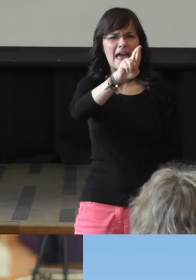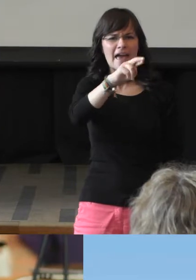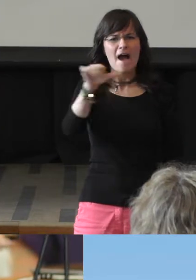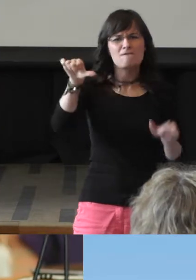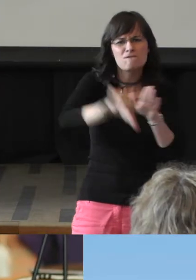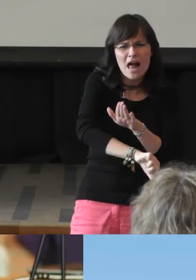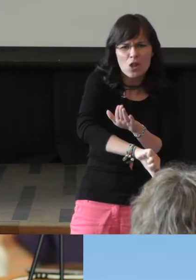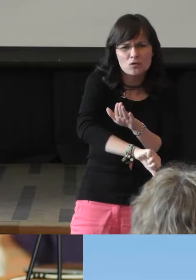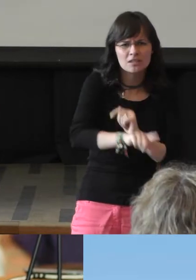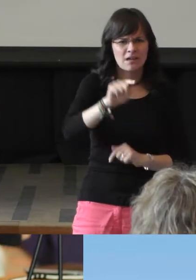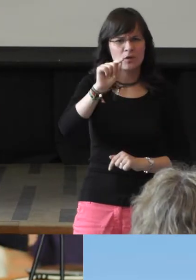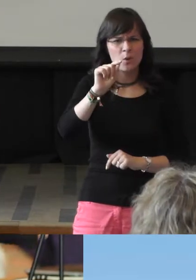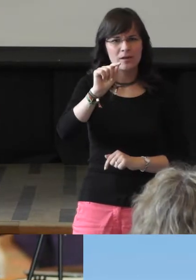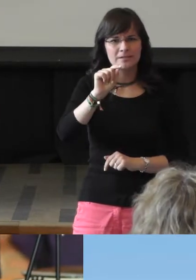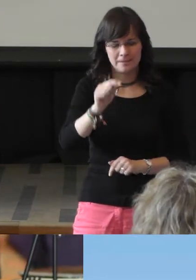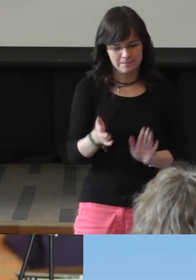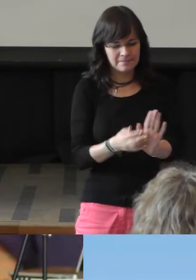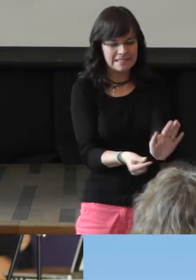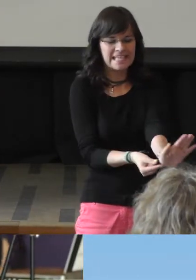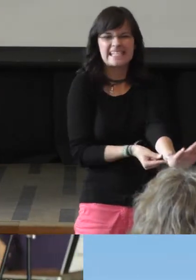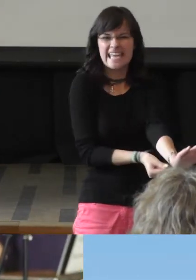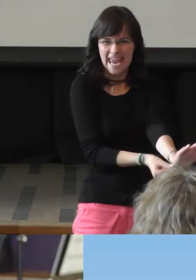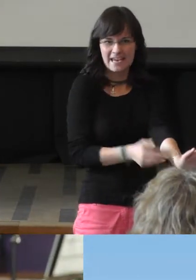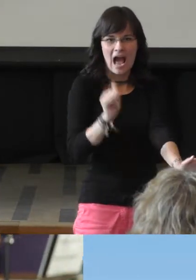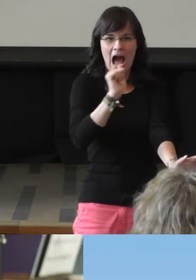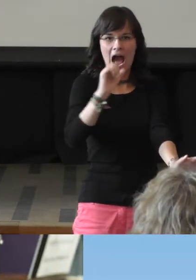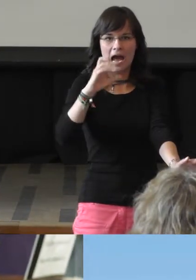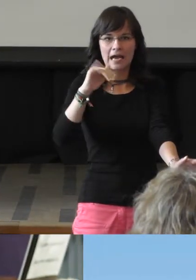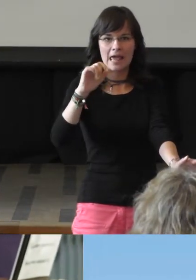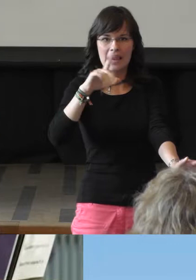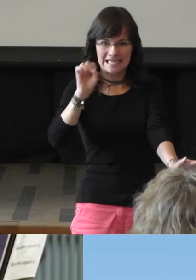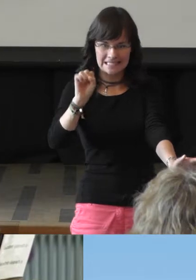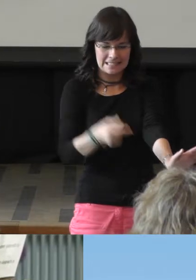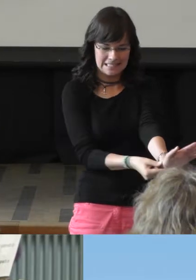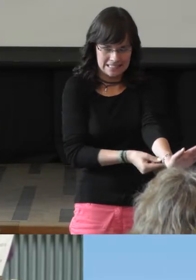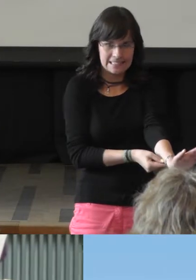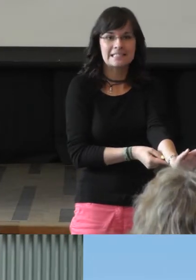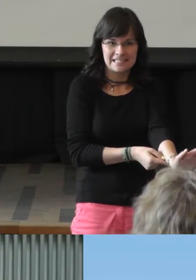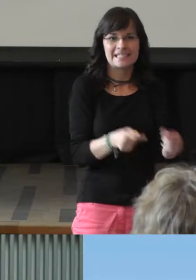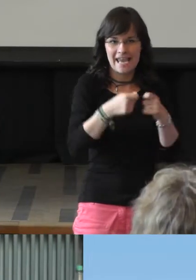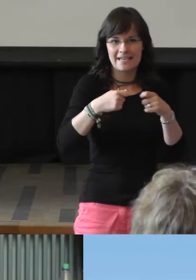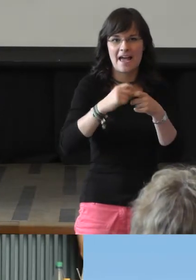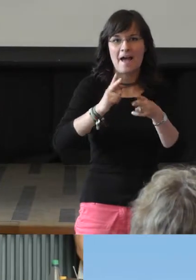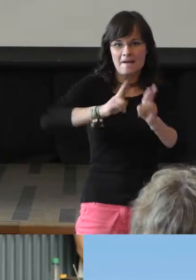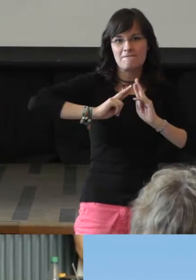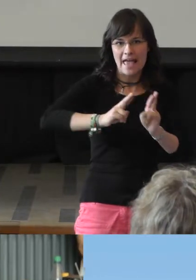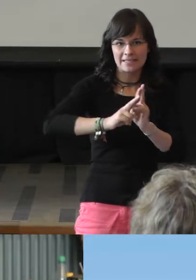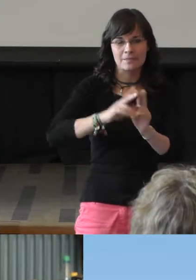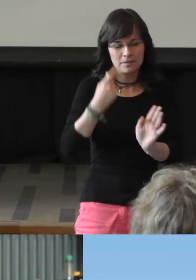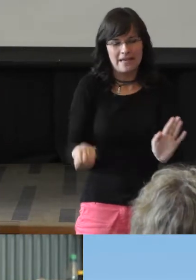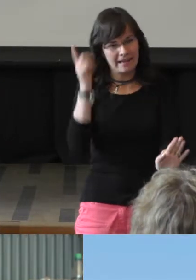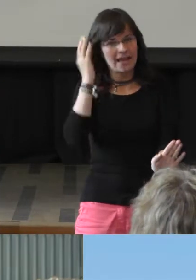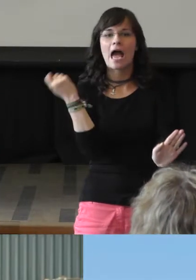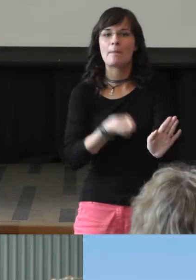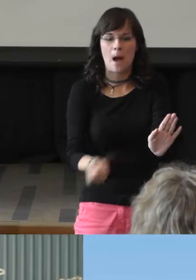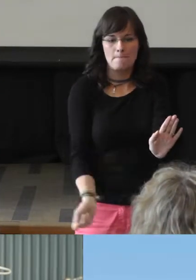Achillessehnenreflex, das ist eben das, was man mit dem Hämmerchen auslösen kann. Neurologen identifiziert man ja meistens mit dem Reflexhammer und